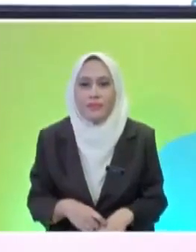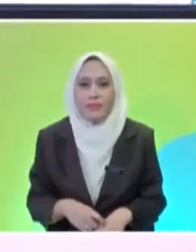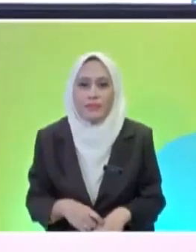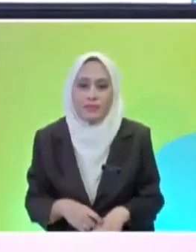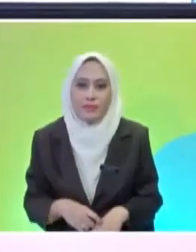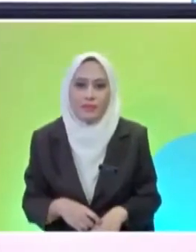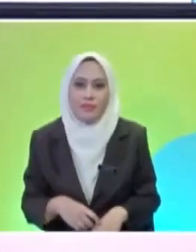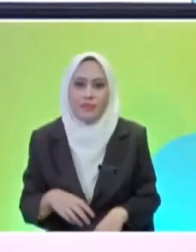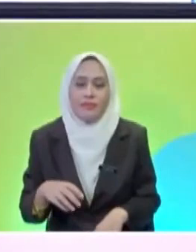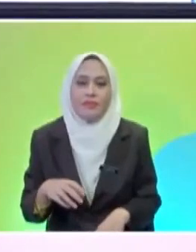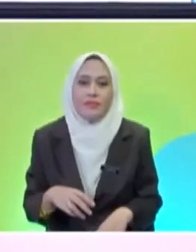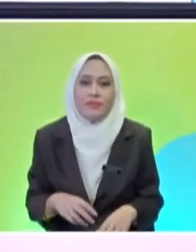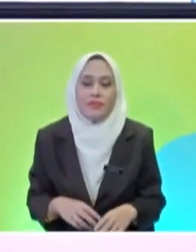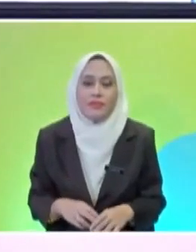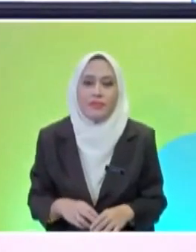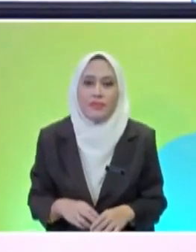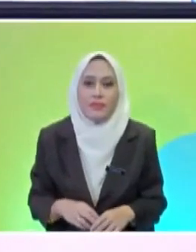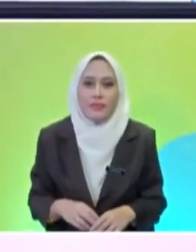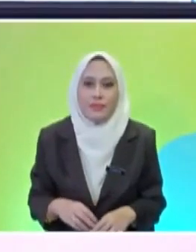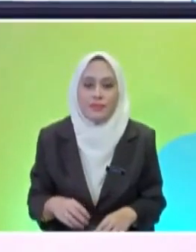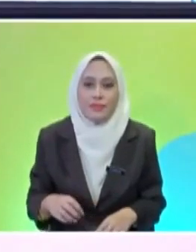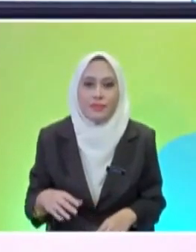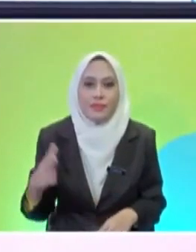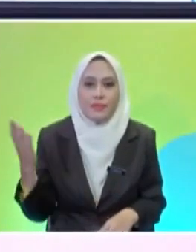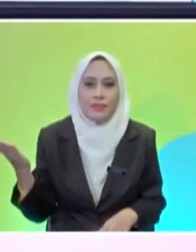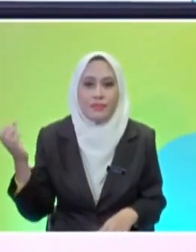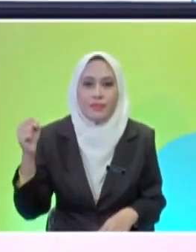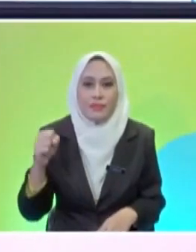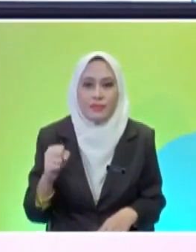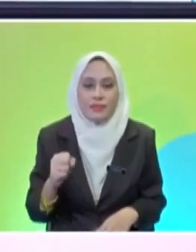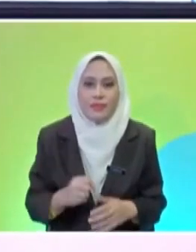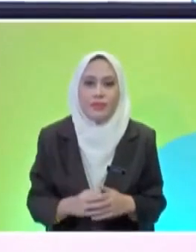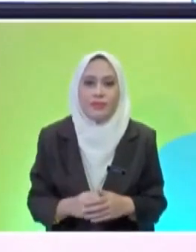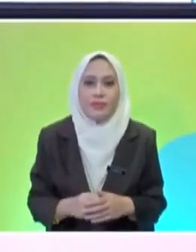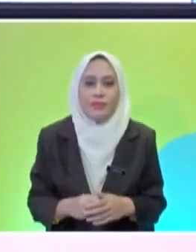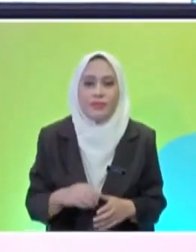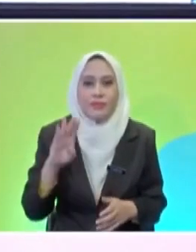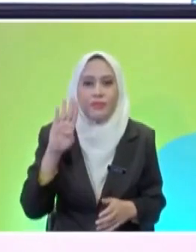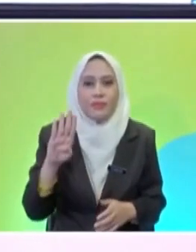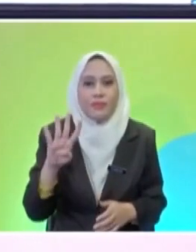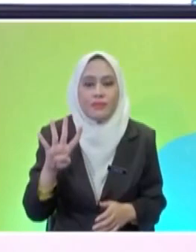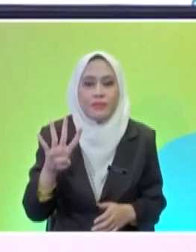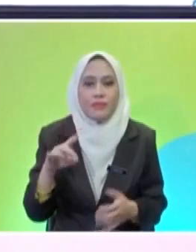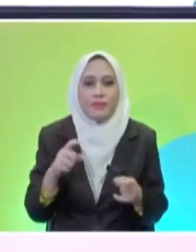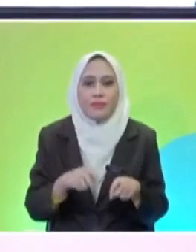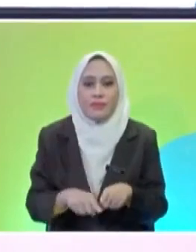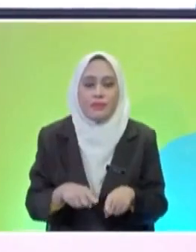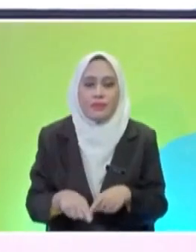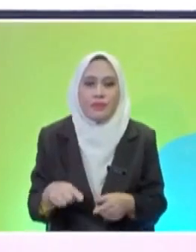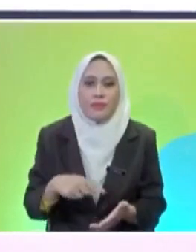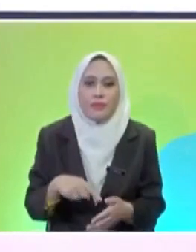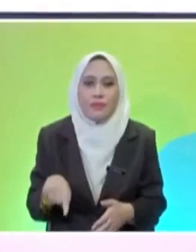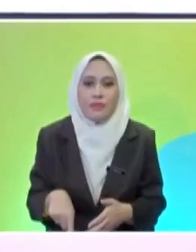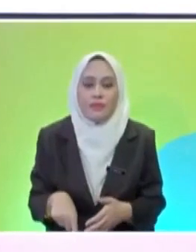perkusi loceng. Pegangnya satu tangan pegang macam ni, 4 jari di sini.